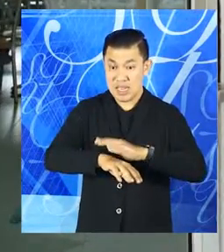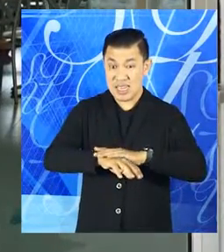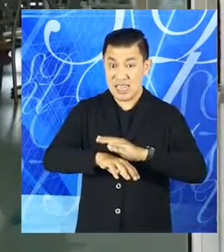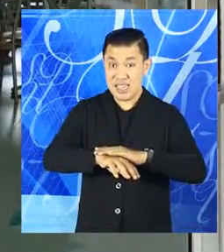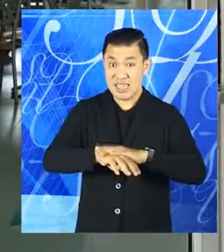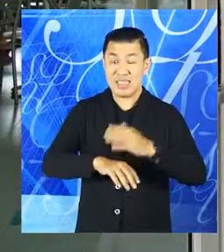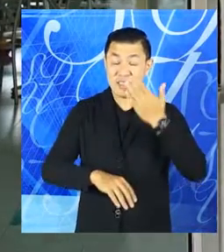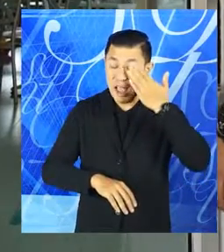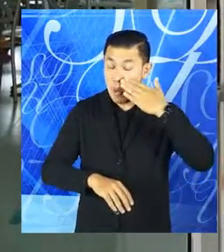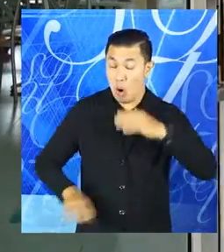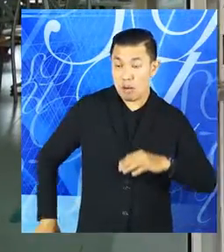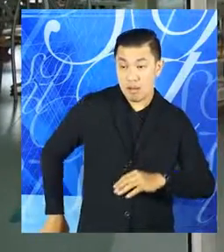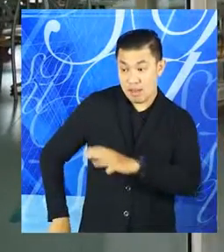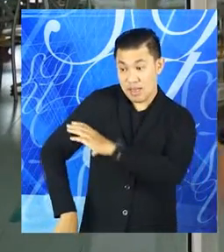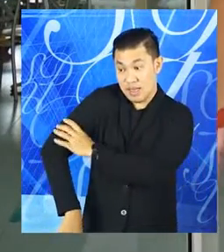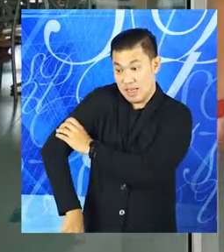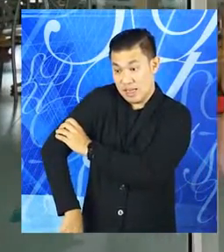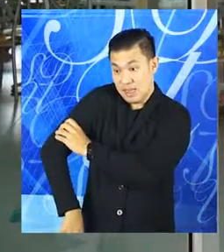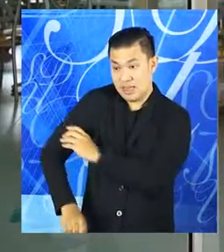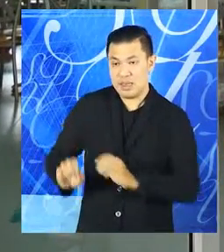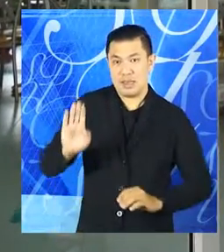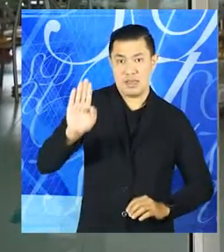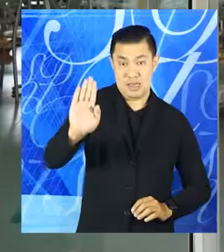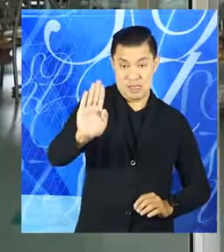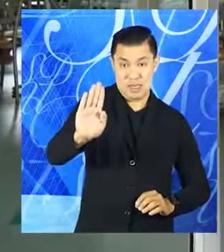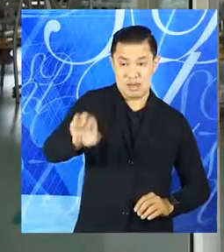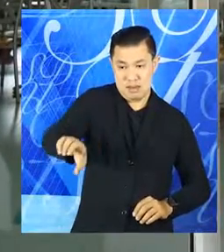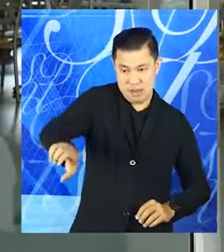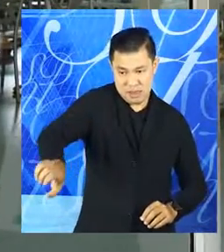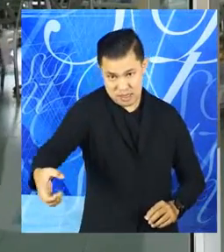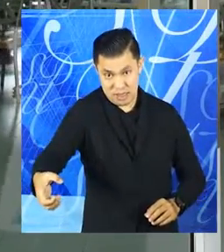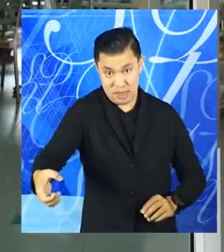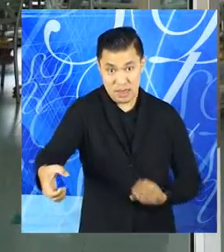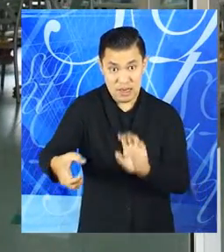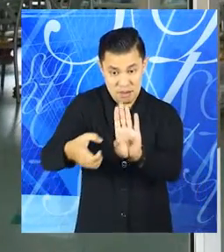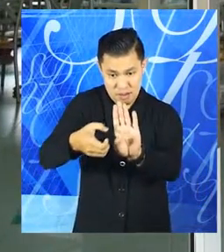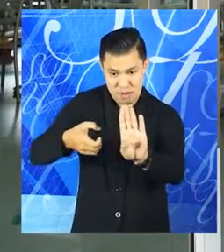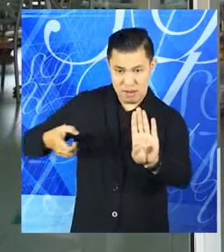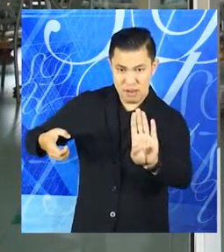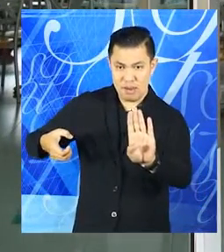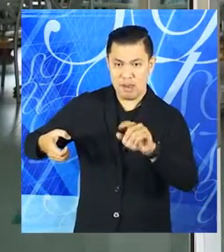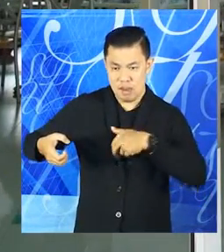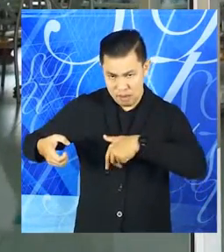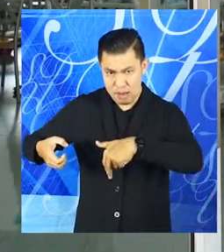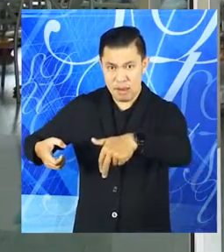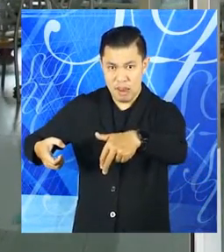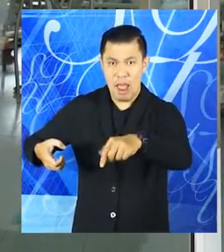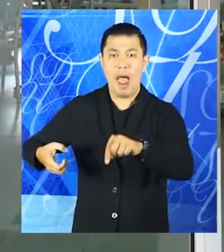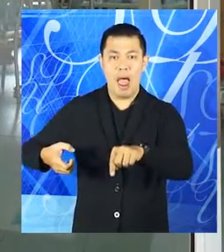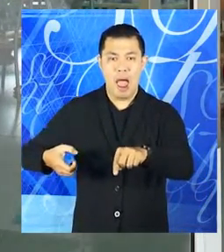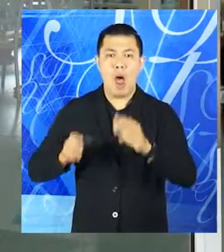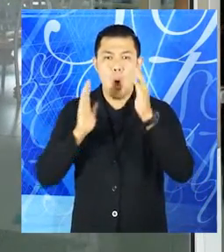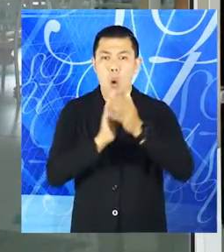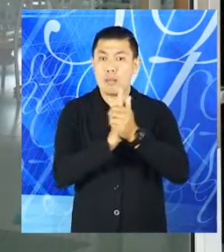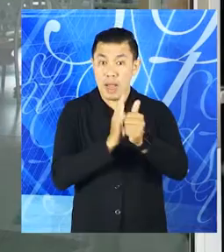ของคนตาบอดข้างที่เกาะอยู่ไปจับที่ลูกบิดประตูแล้วเดินออกไปก่อนผู้นำทางเป็น